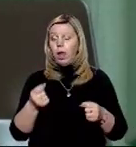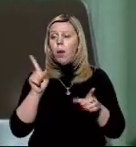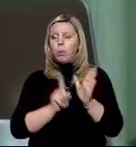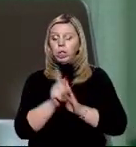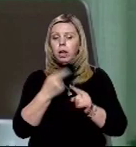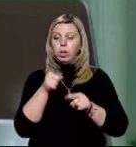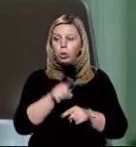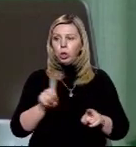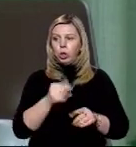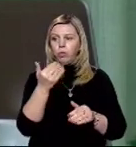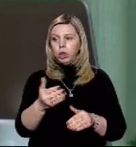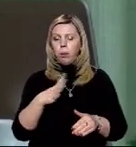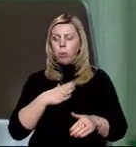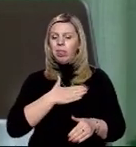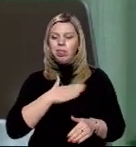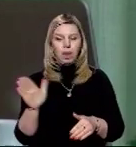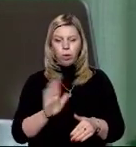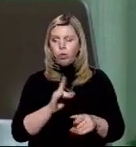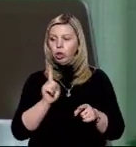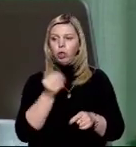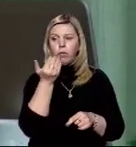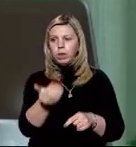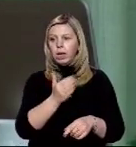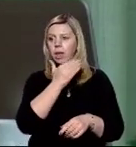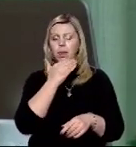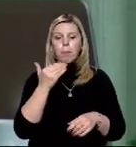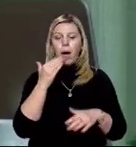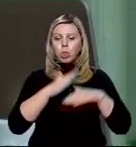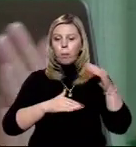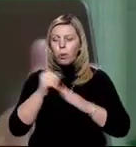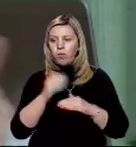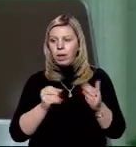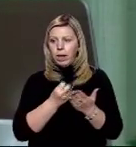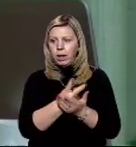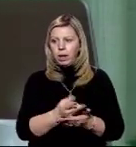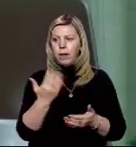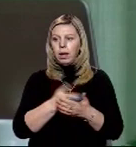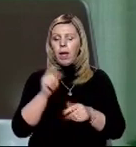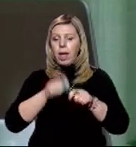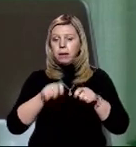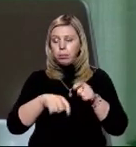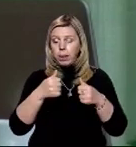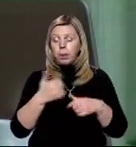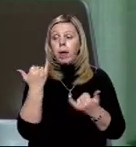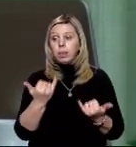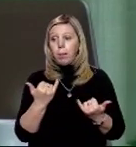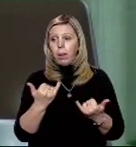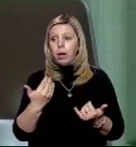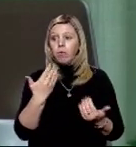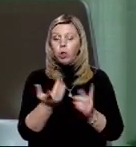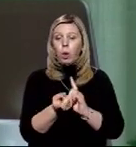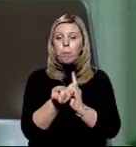Почалося з того, що вони були невдоволені, що вони не багатопрофільна лікарня, визначилися експертами. Тепер